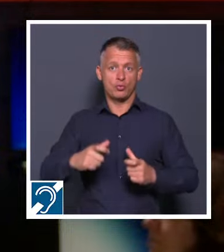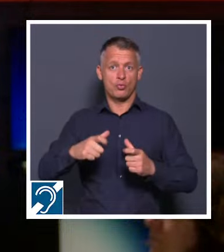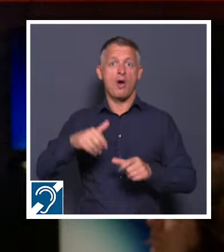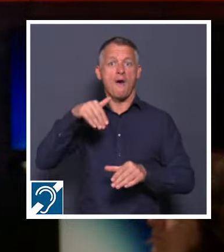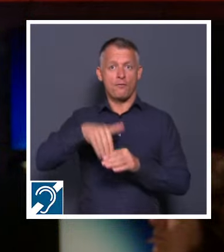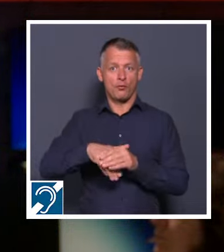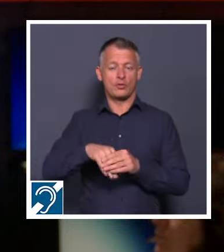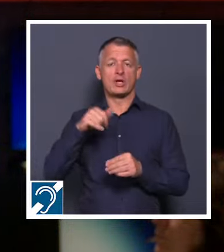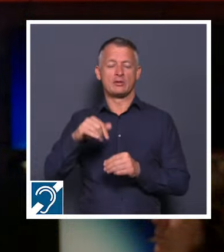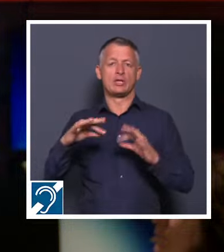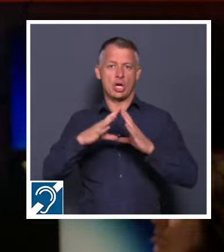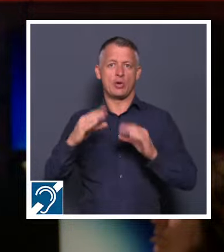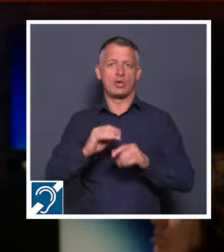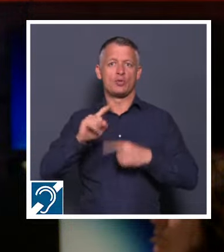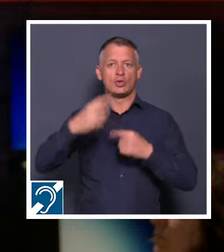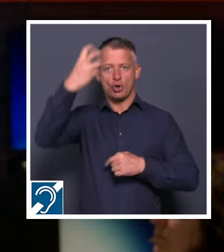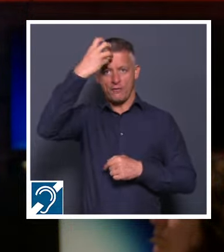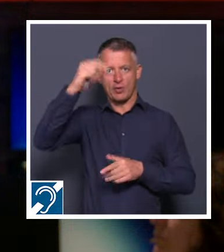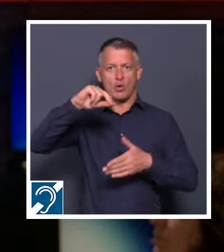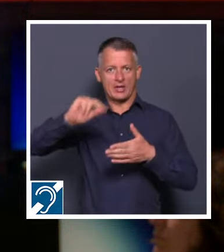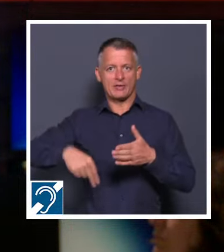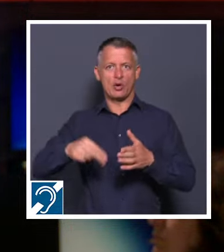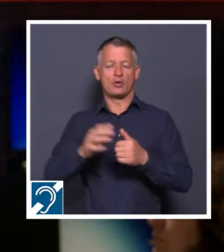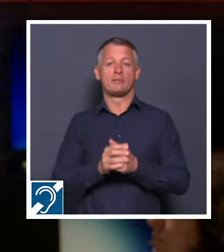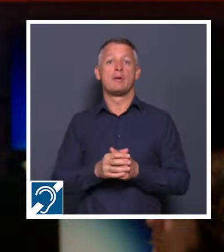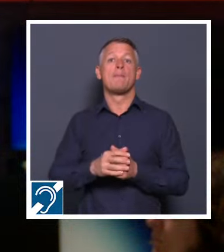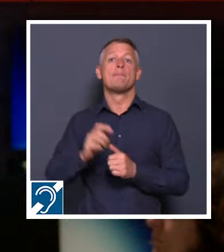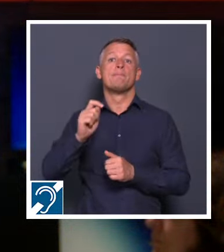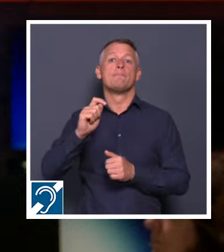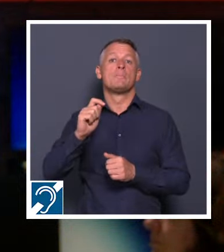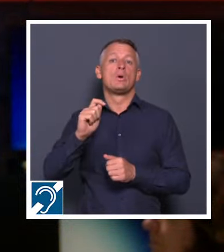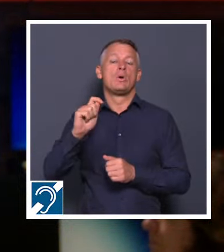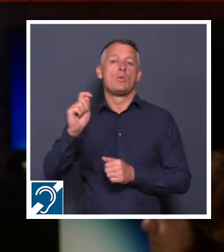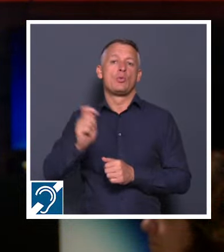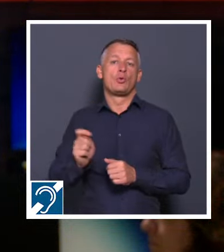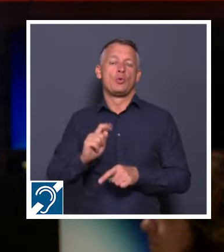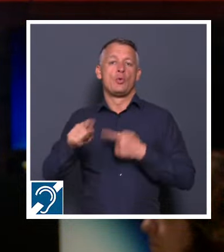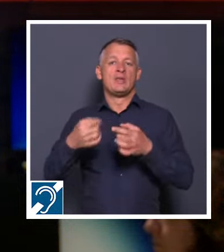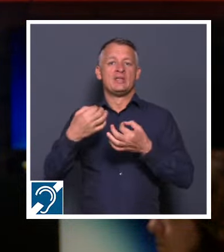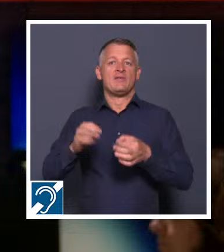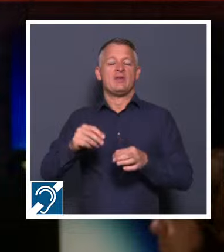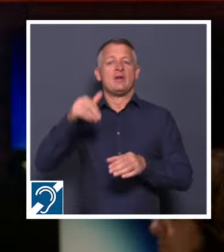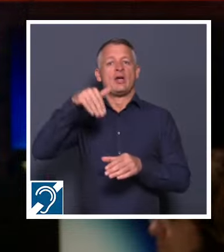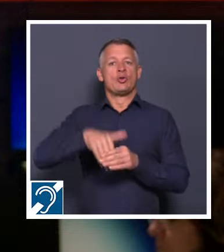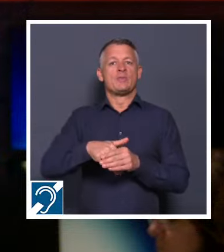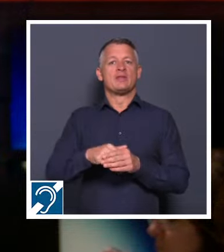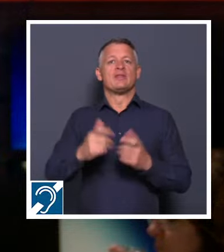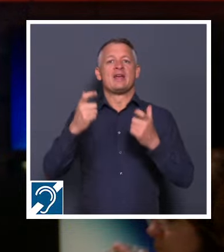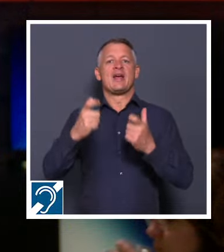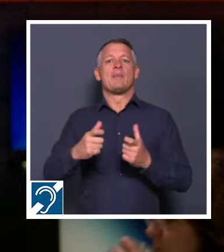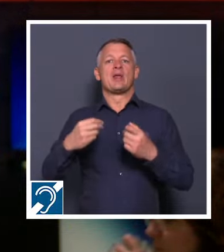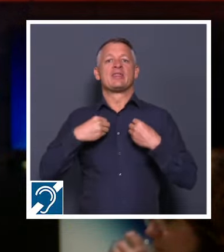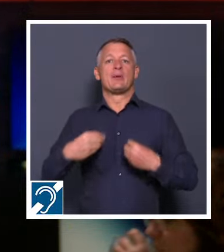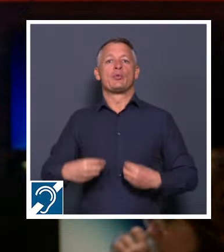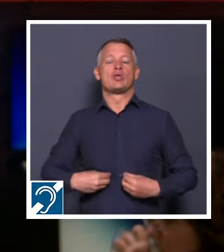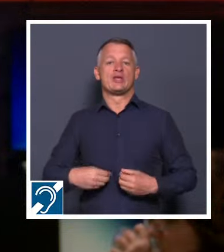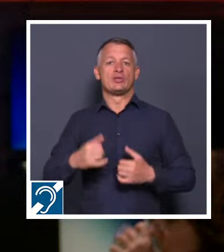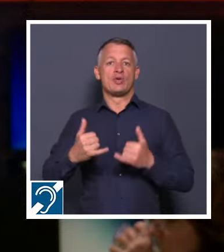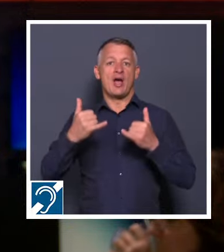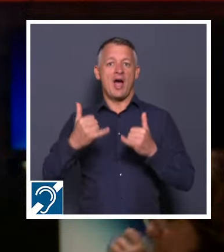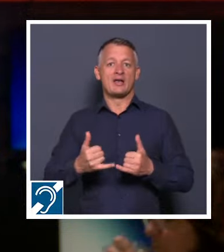unității după ce guvernul și-a dat undă verdea. Proiectul ar urma să fie adoptat și de Camera Deputaților în ședința de astăzi. După